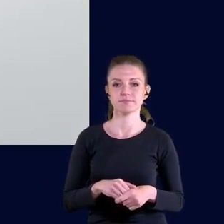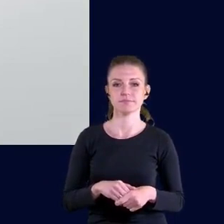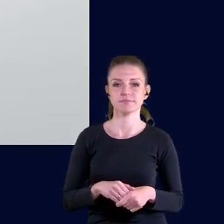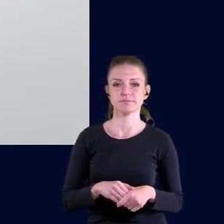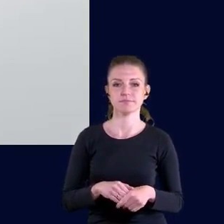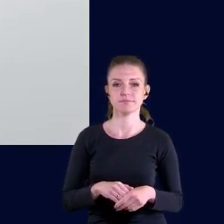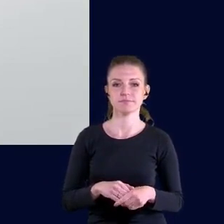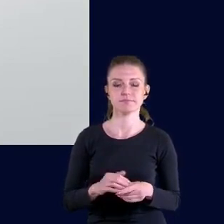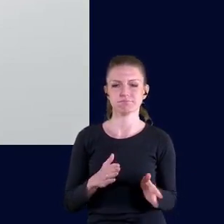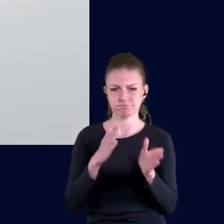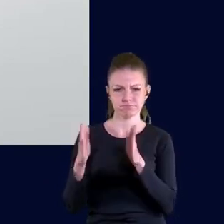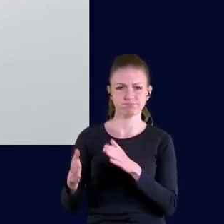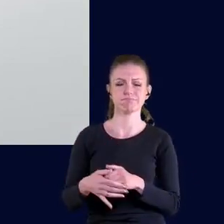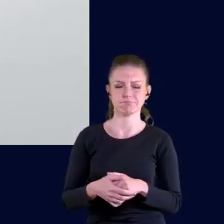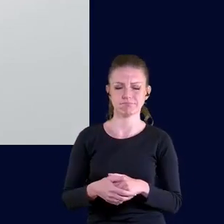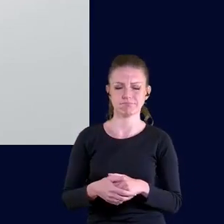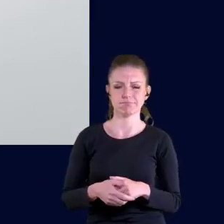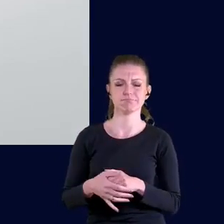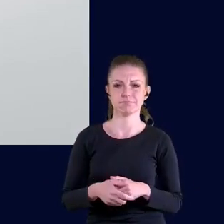dostępne